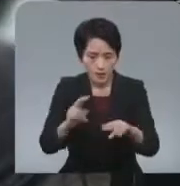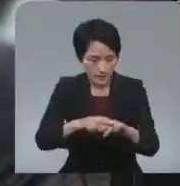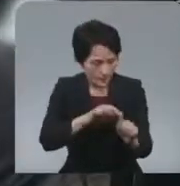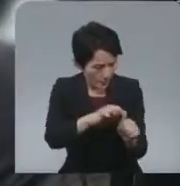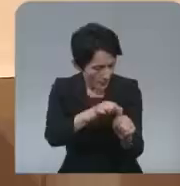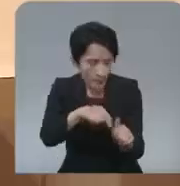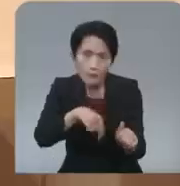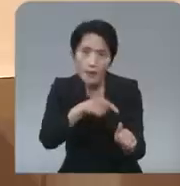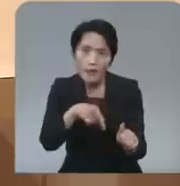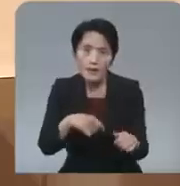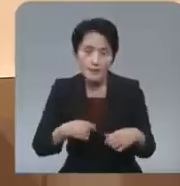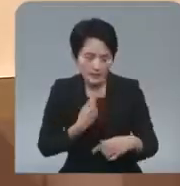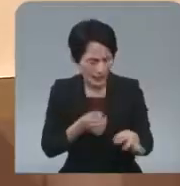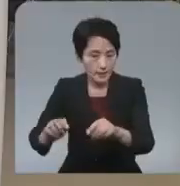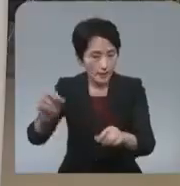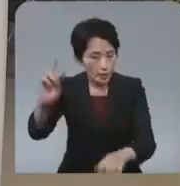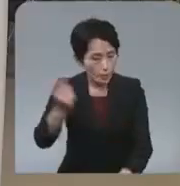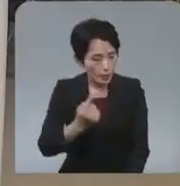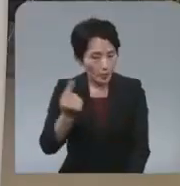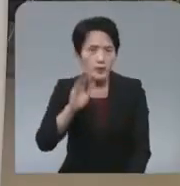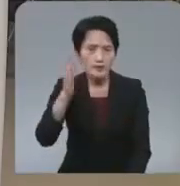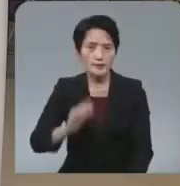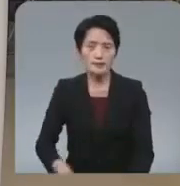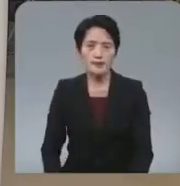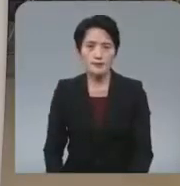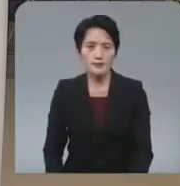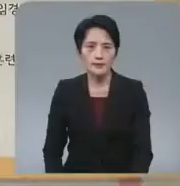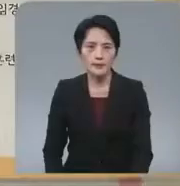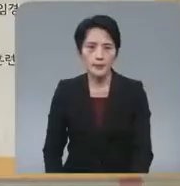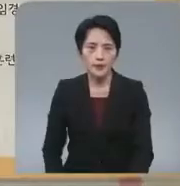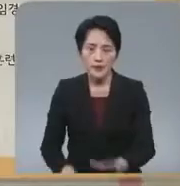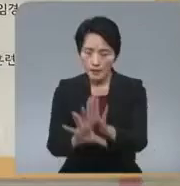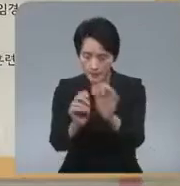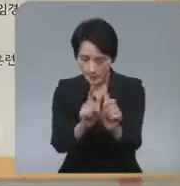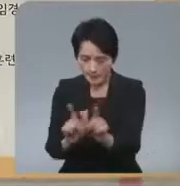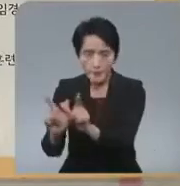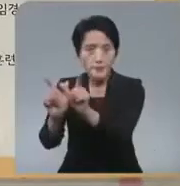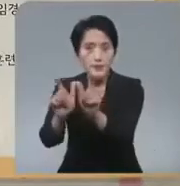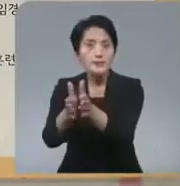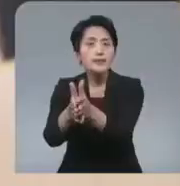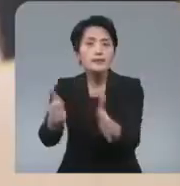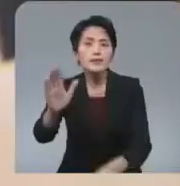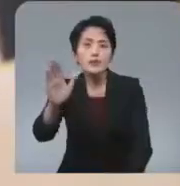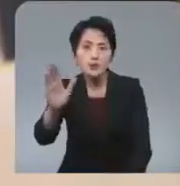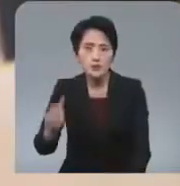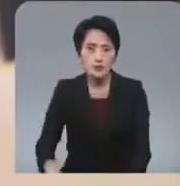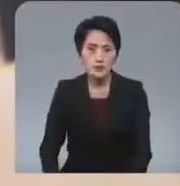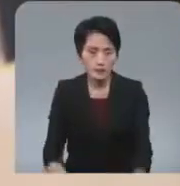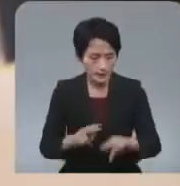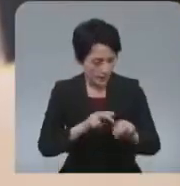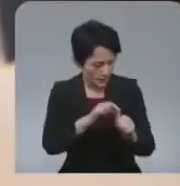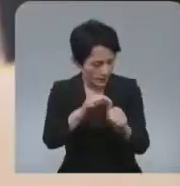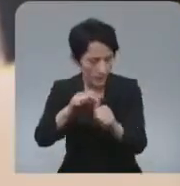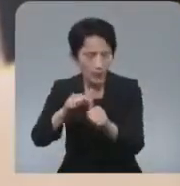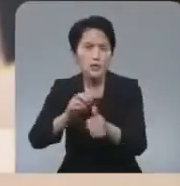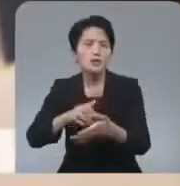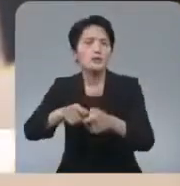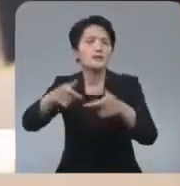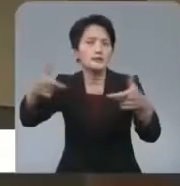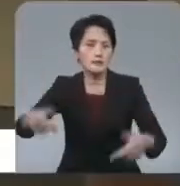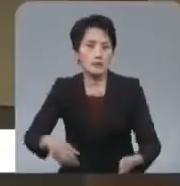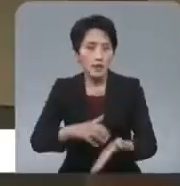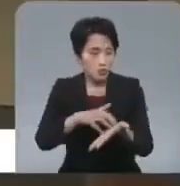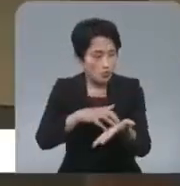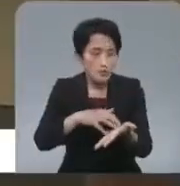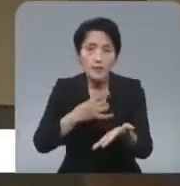également reculé en ce qui concerne le taux de chômage est là régressé de 0,9 point en glissement annuel